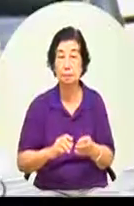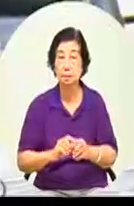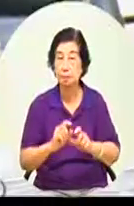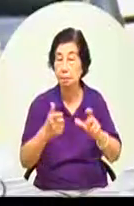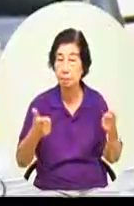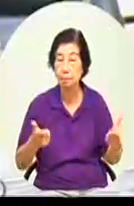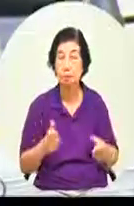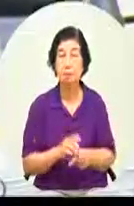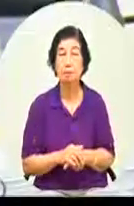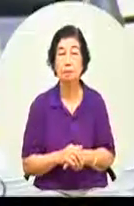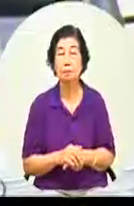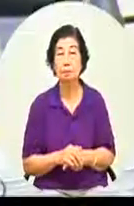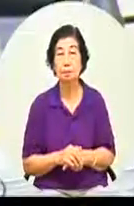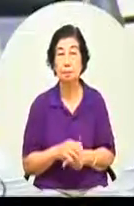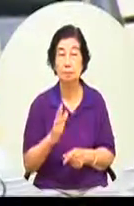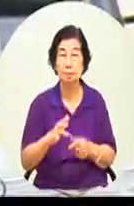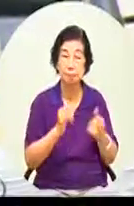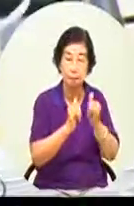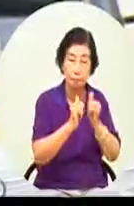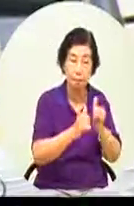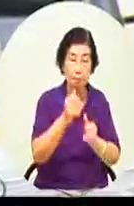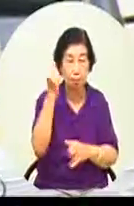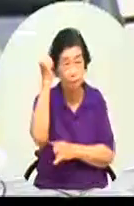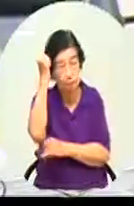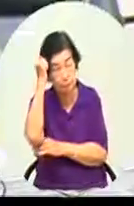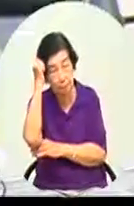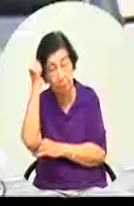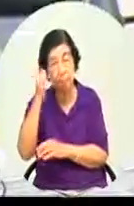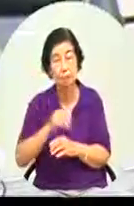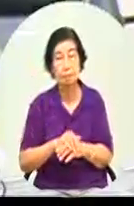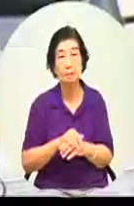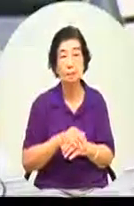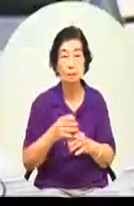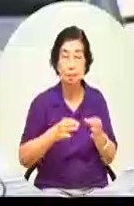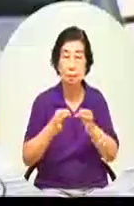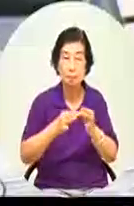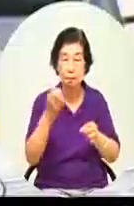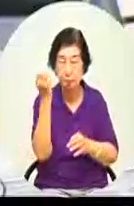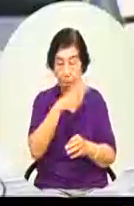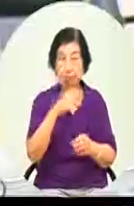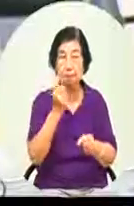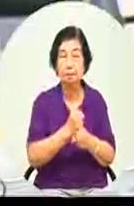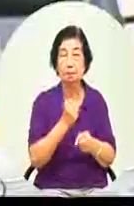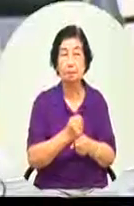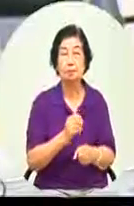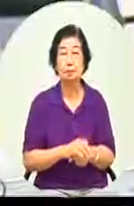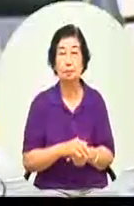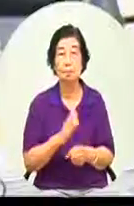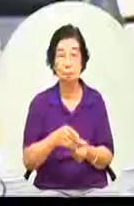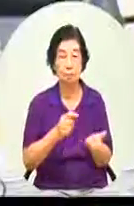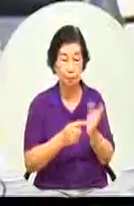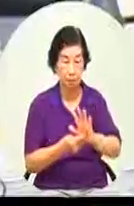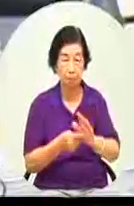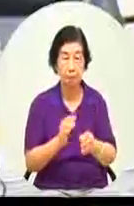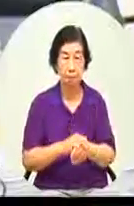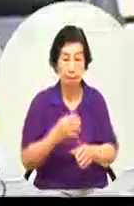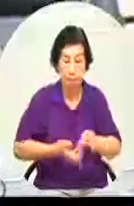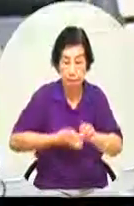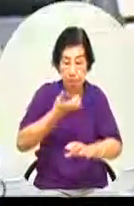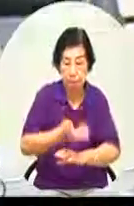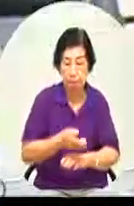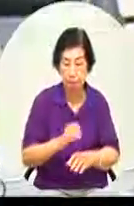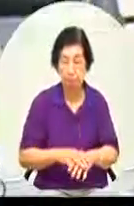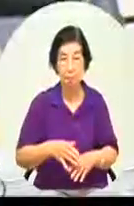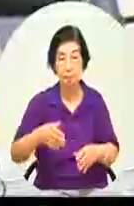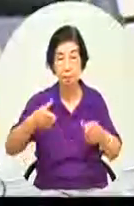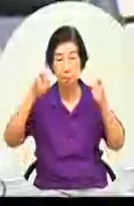因为民宿业者认为说现在行李不合辙，所以干脆就出来表达这个心声，凸显高雄的产业的